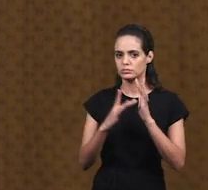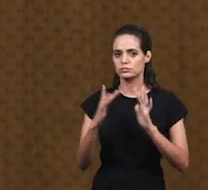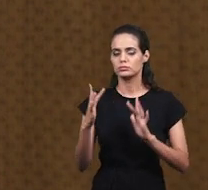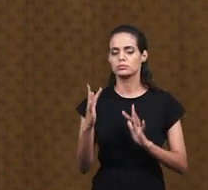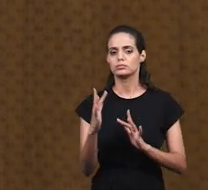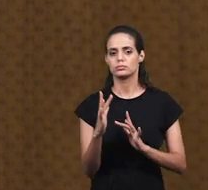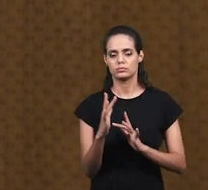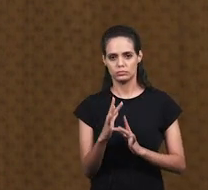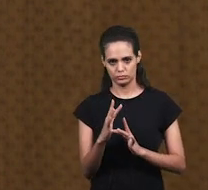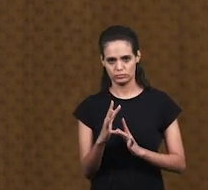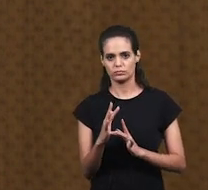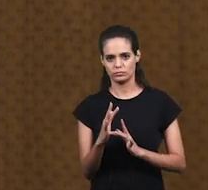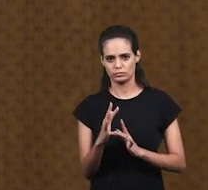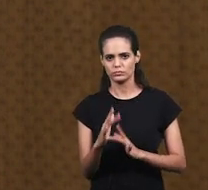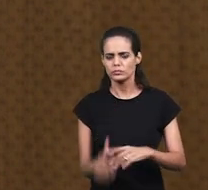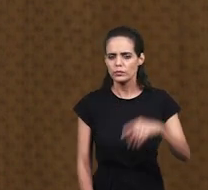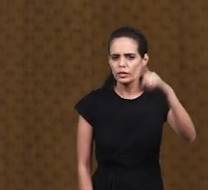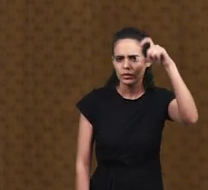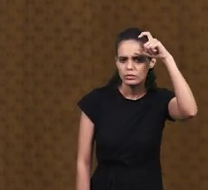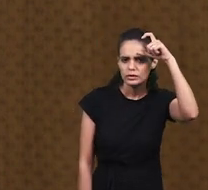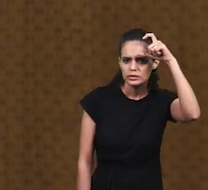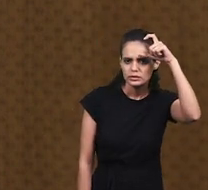De toute manière, l'adversaire, il essaye